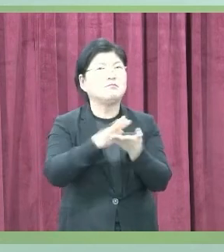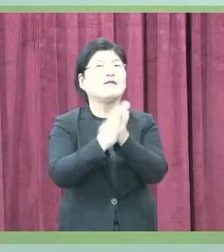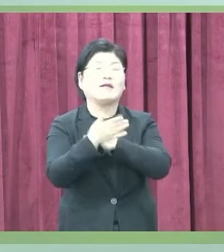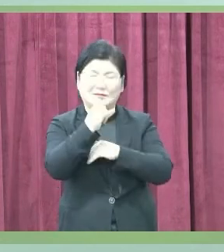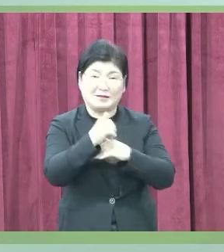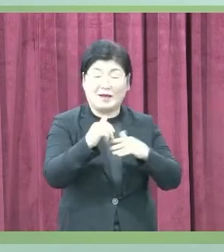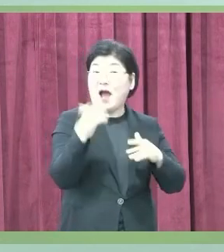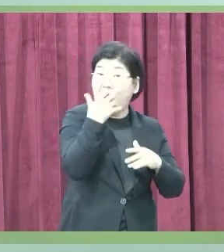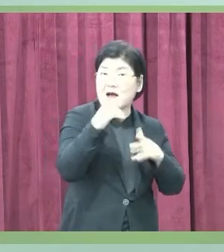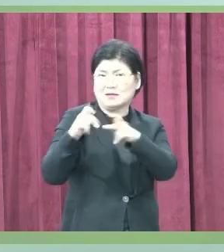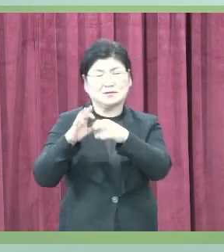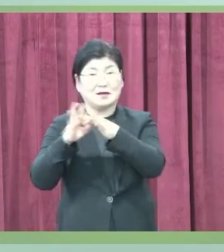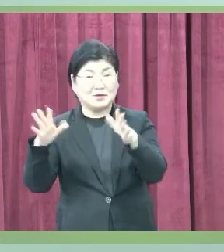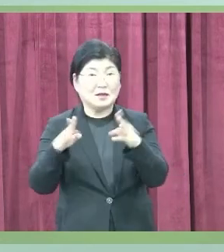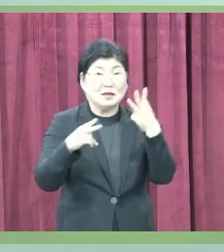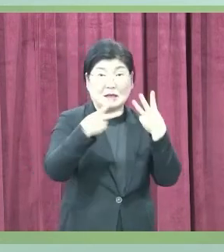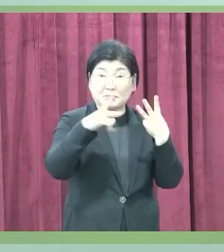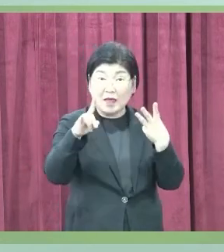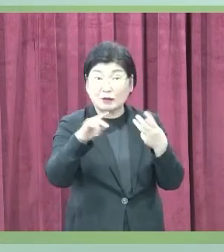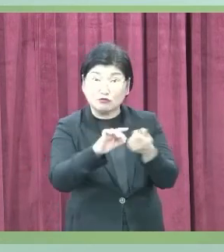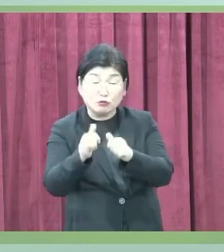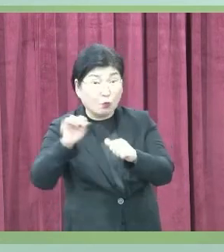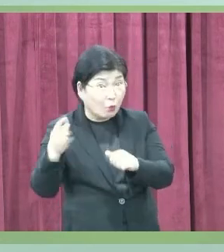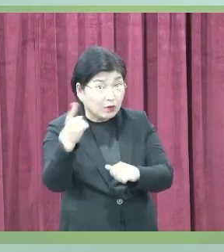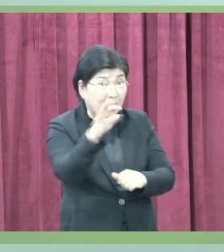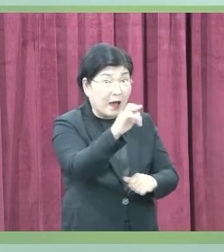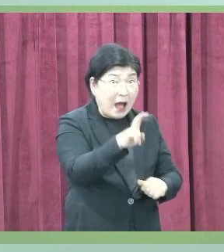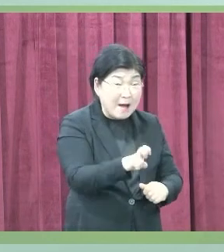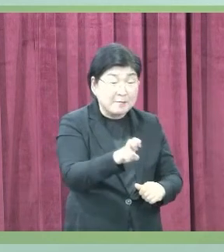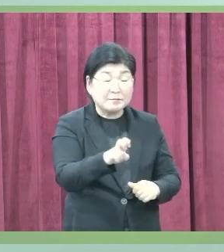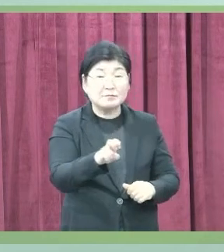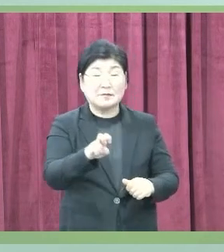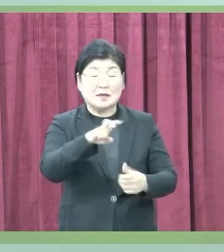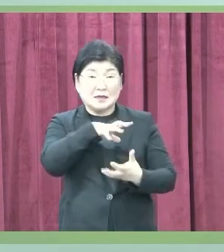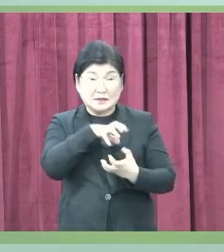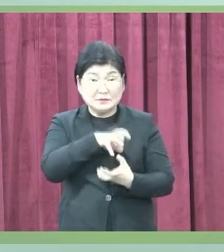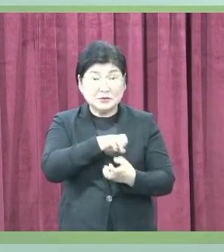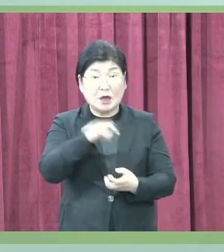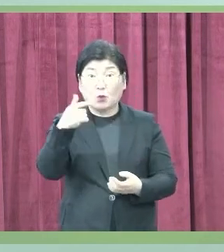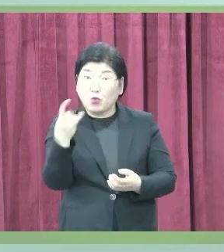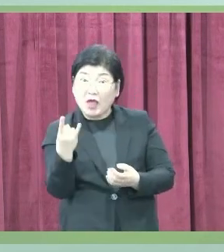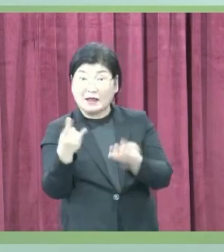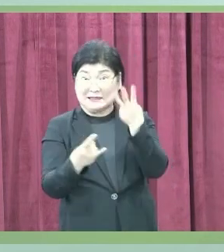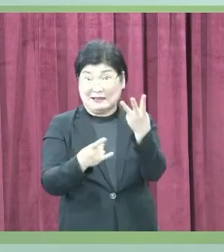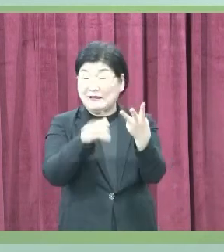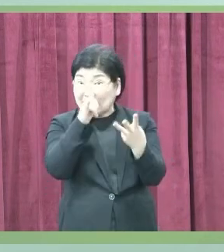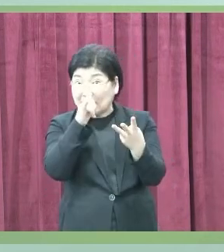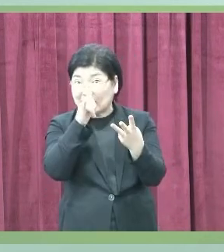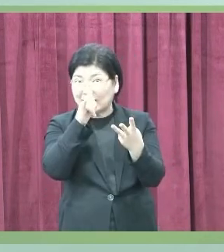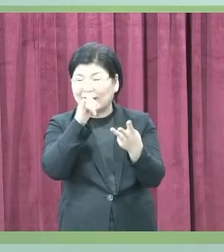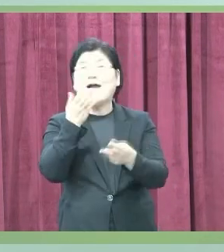인구나. 우리나라의 3대 사망 원인은 암하고 심장질환, 뇌혈관 질환이거든요. 그런데